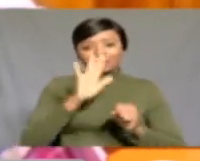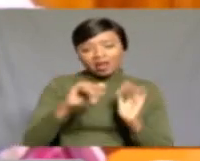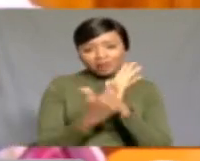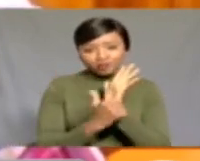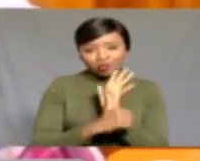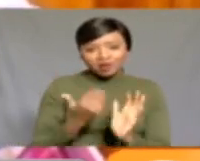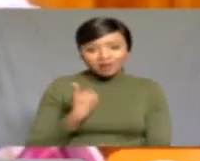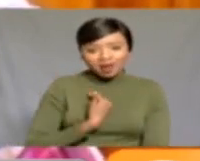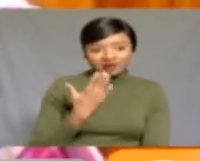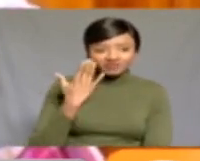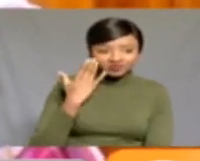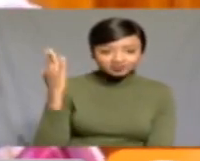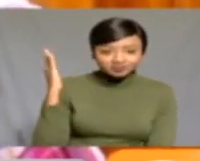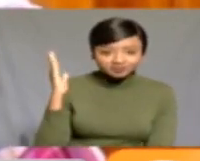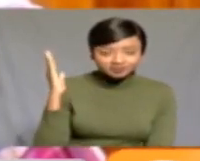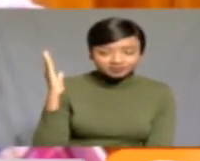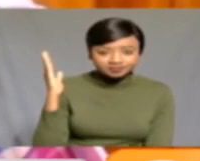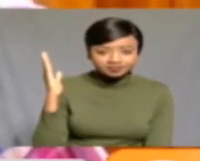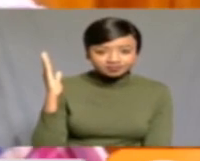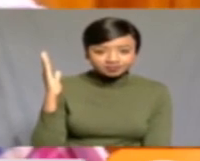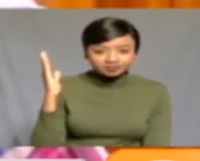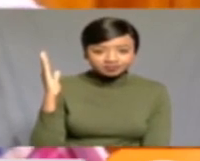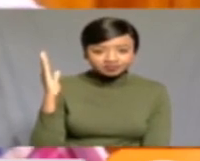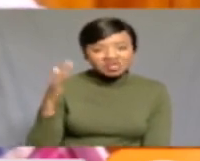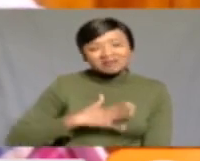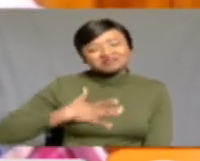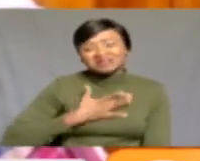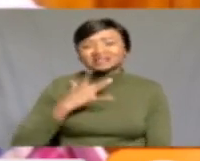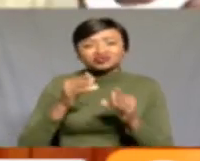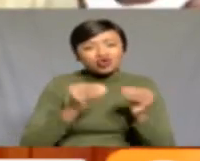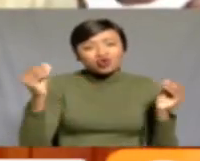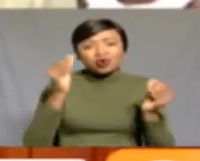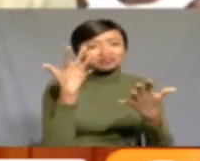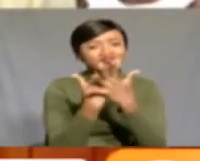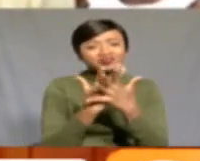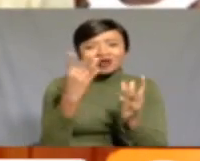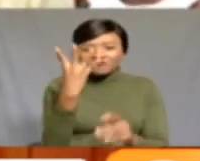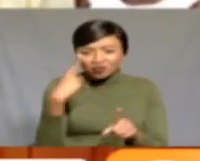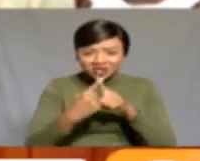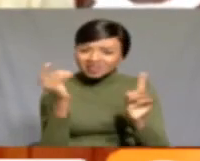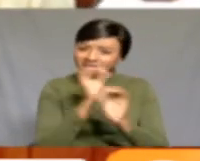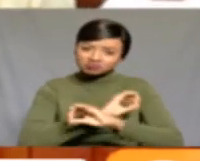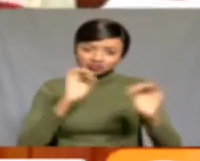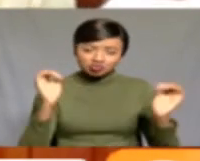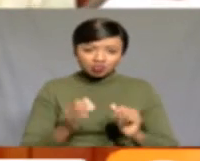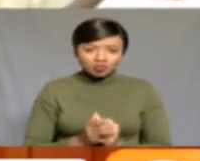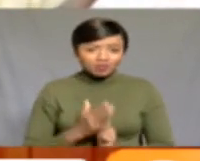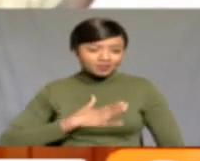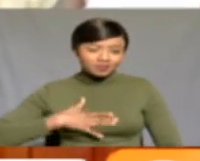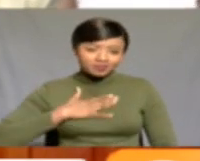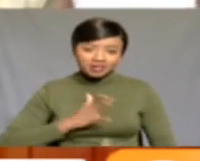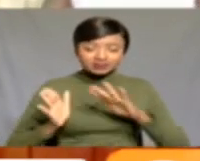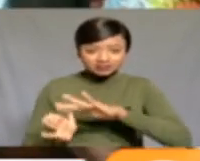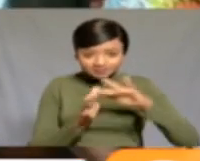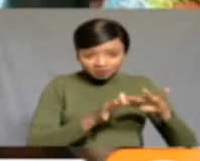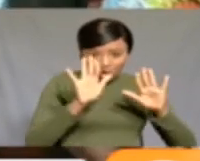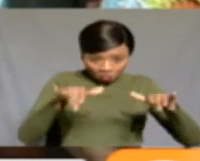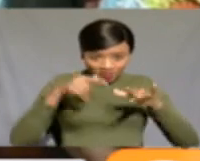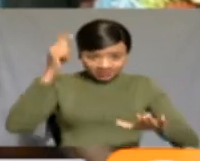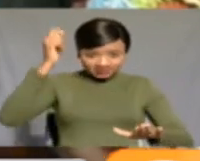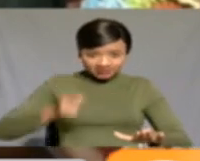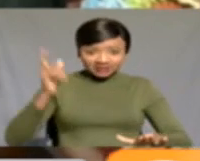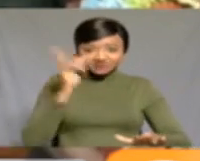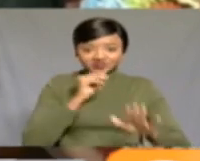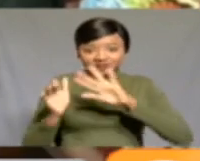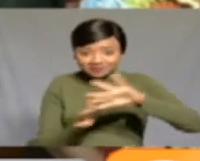chini kidogo, 10 kama miaka 4 na chini. Wakati akisubiri hukumu yake kutolewa Aprili 8, vijana